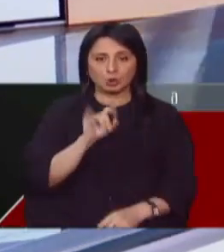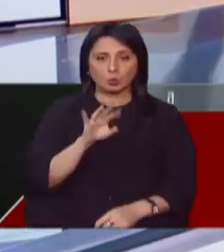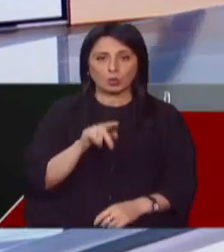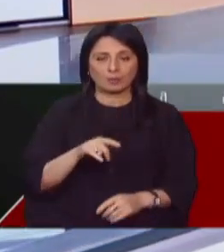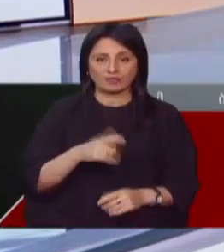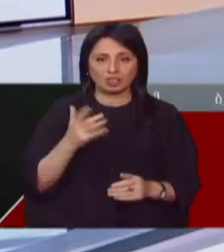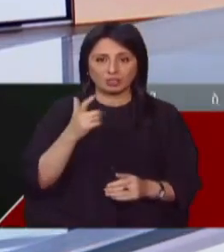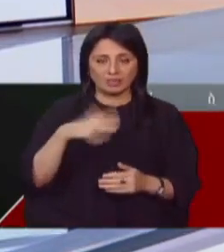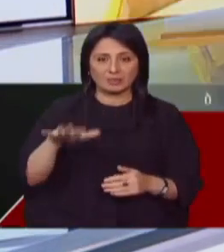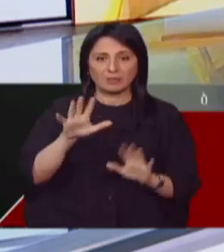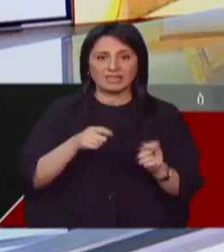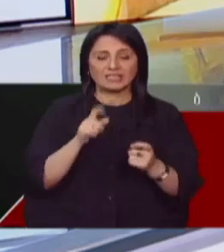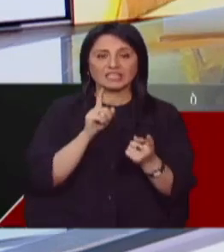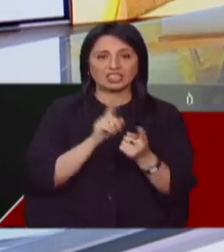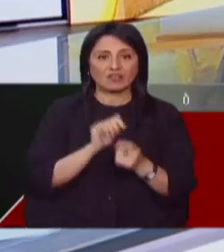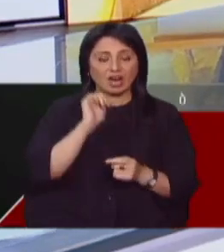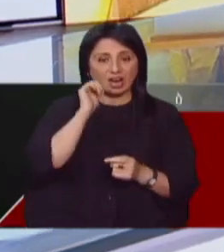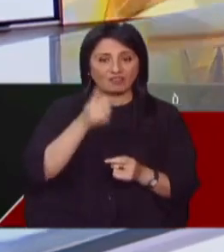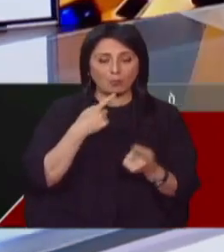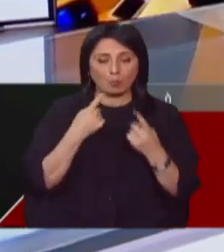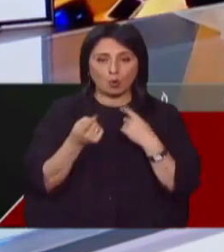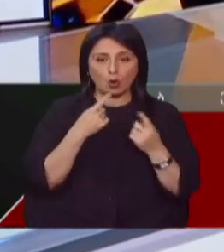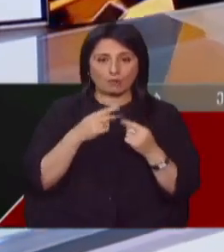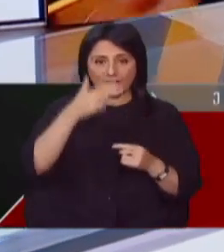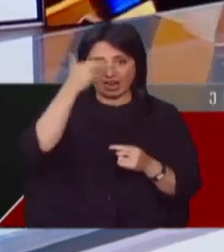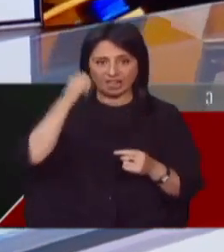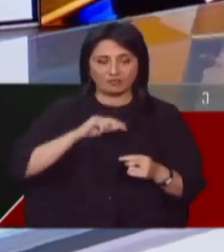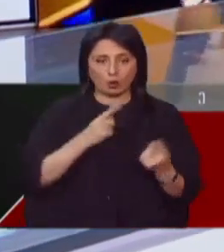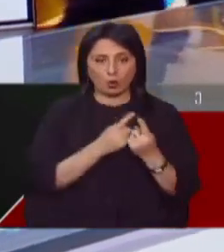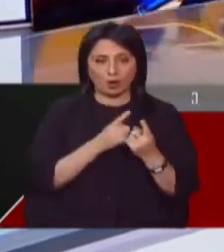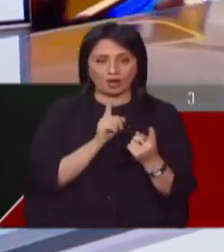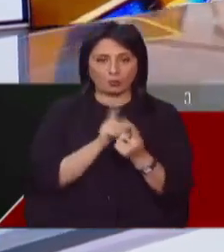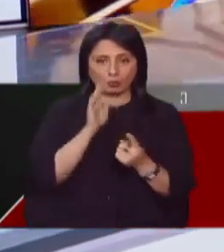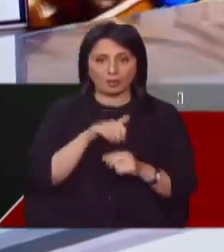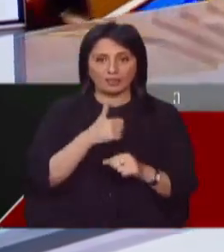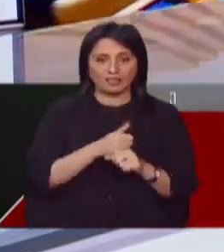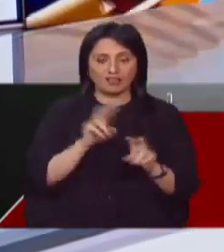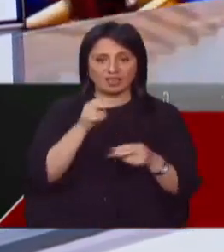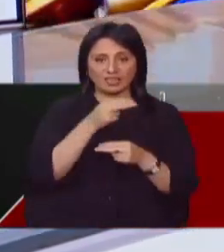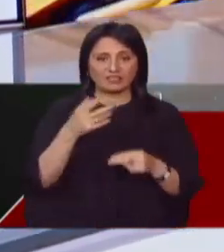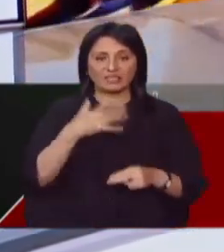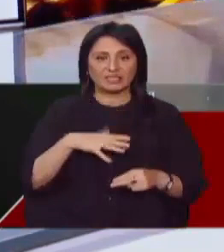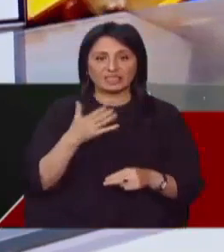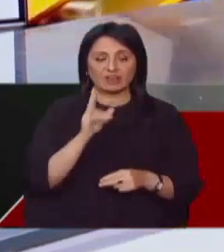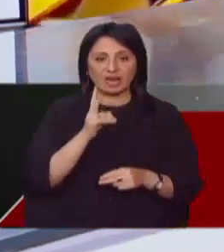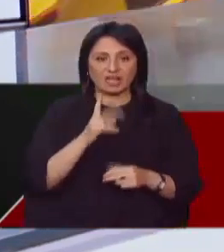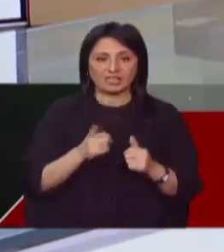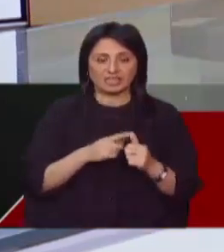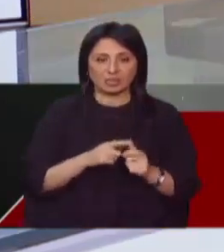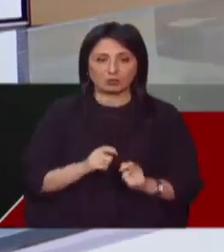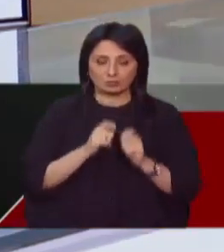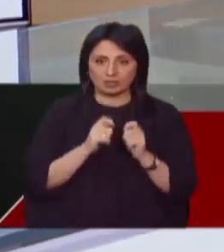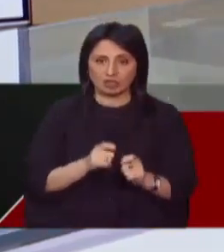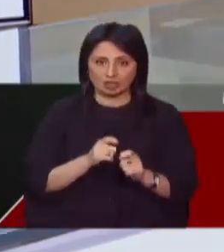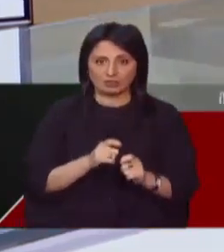ზურაბიშვილი მასპინძელი ქვეყნის პრეზიდენტს შეხვდება, ხოლო კი მოლაპარაკებებს ლიტვულ კოლეგასთან გამართავს. მთავარი განსახილველი თემა საქართველოსთვის კანდიდატის სტატუსის